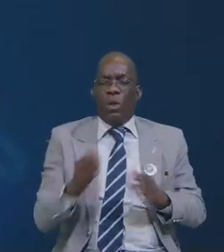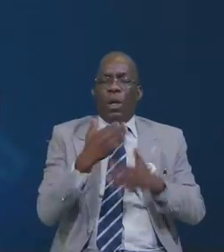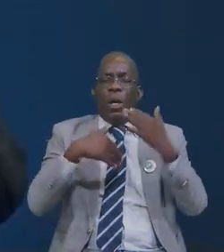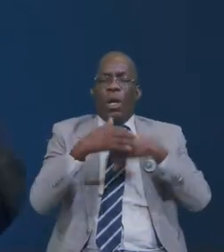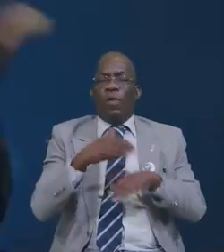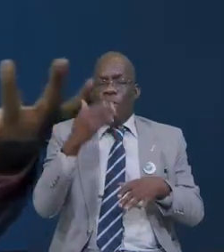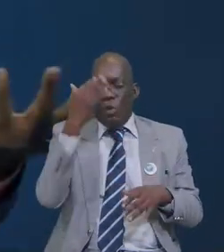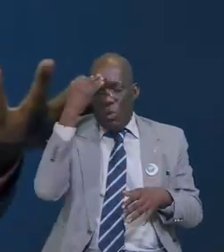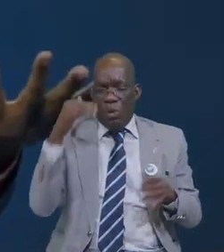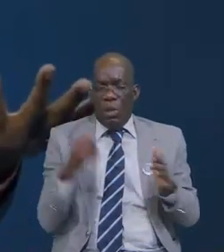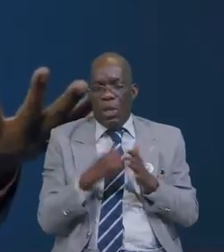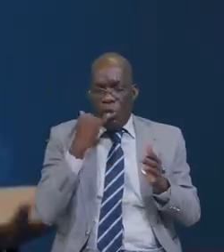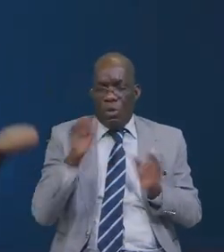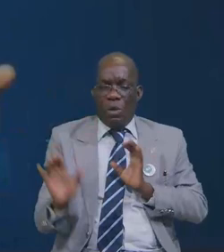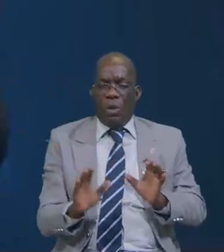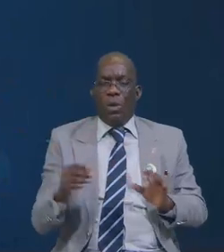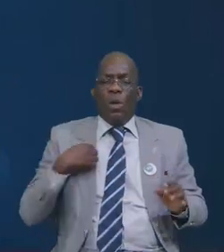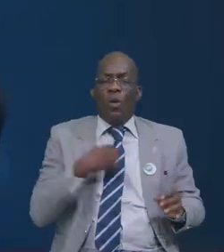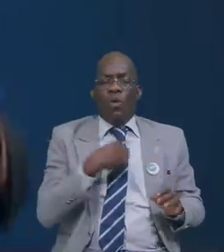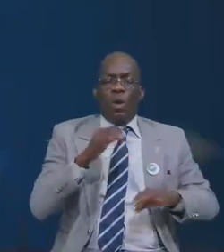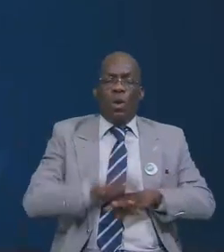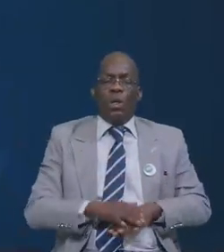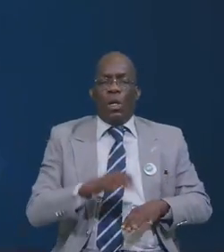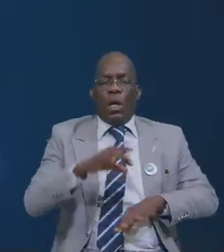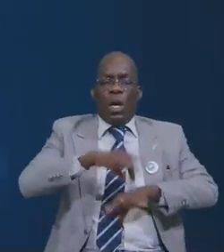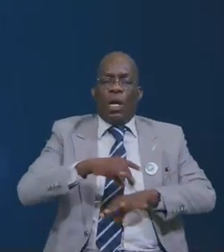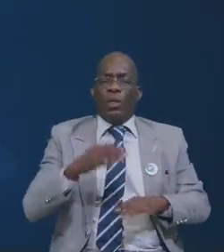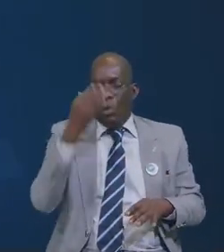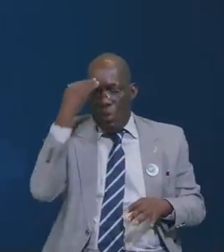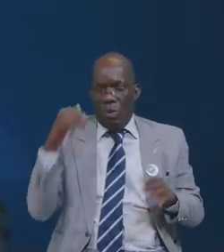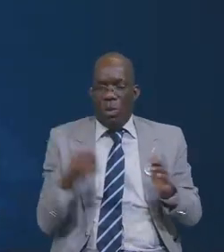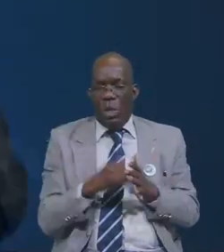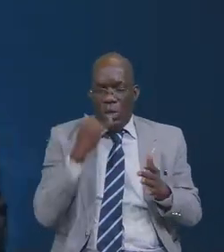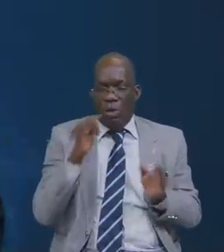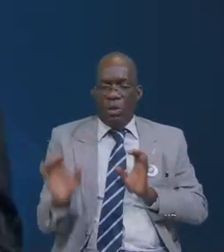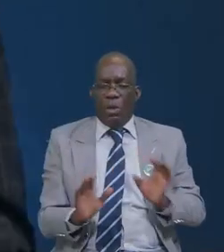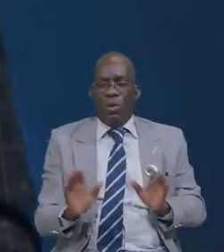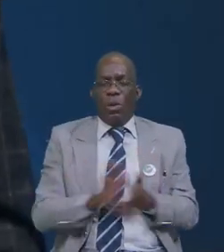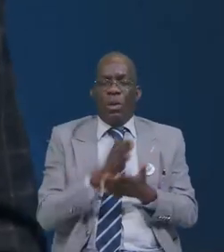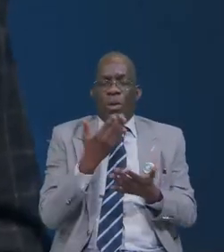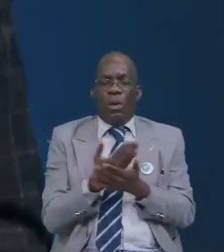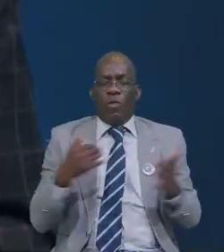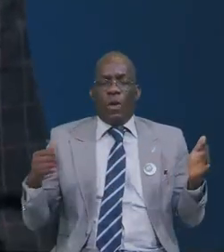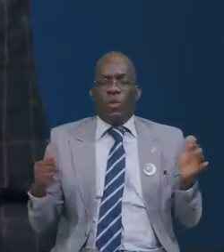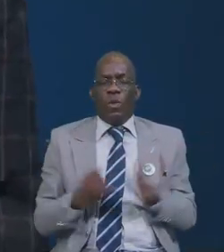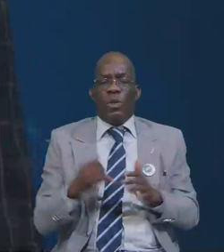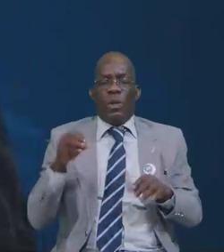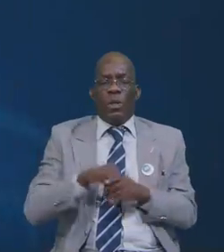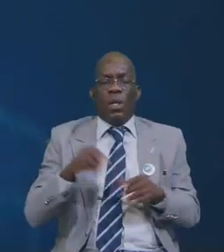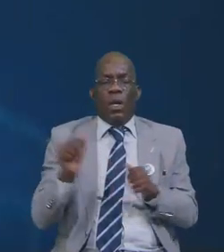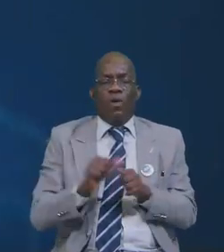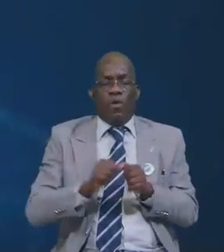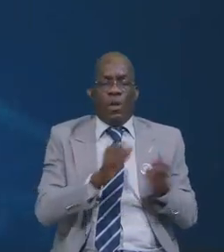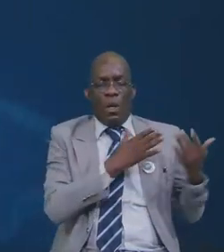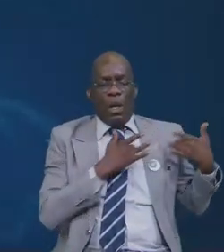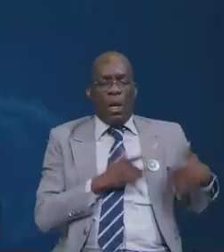ciel sait que c'est fait. Nous, sur la terre, nous savons que c'est fait. Confirme-le dans chaque cœur,